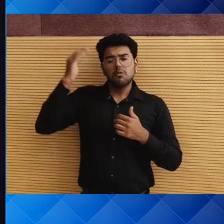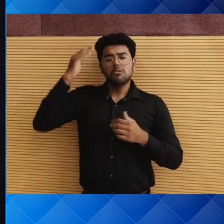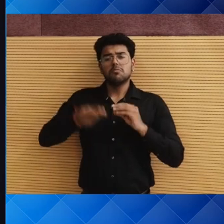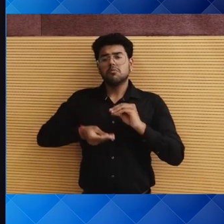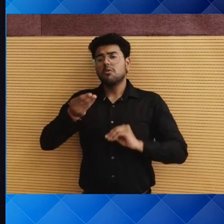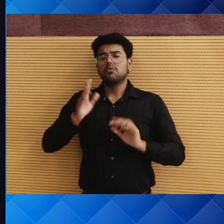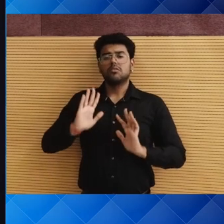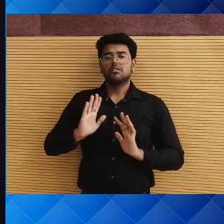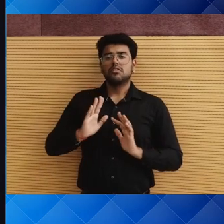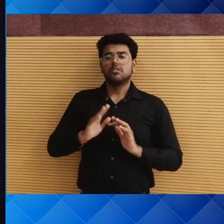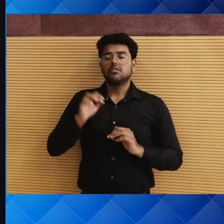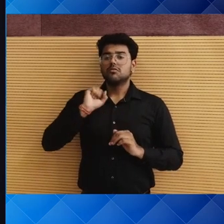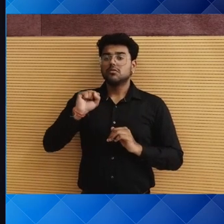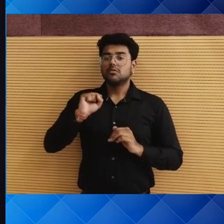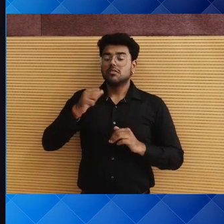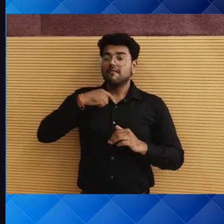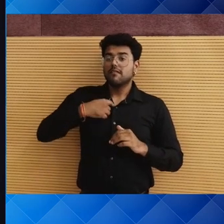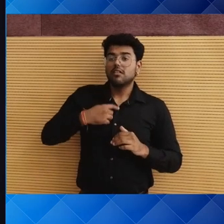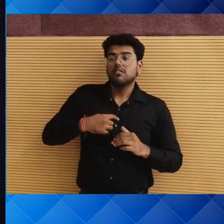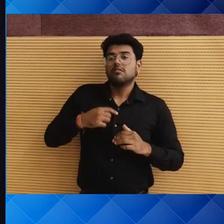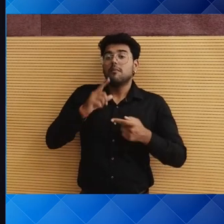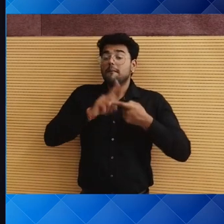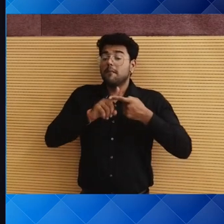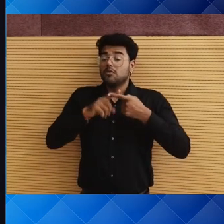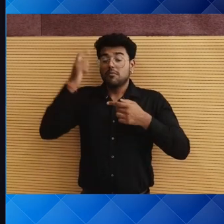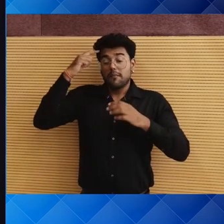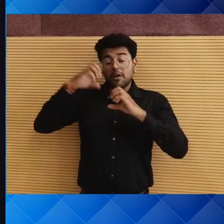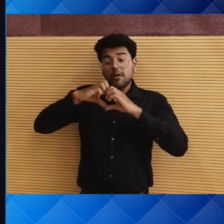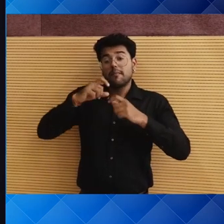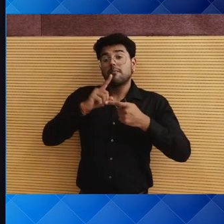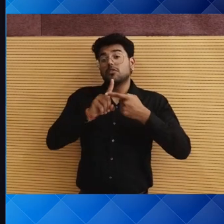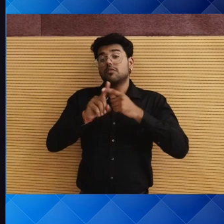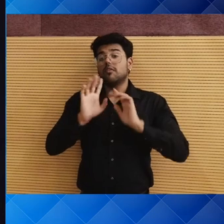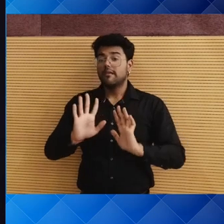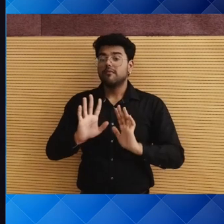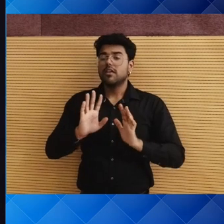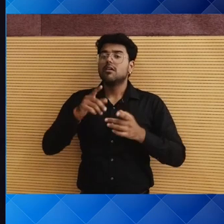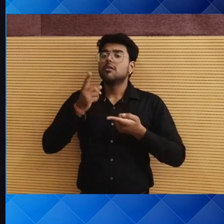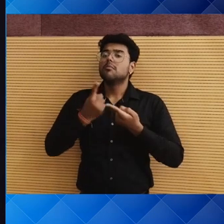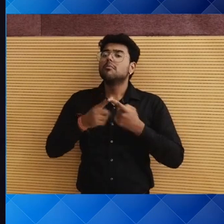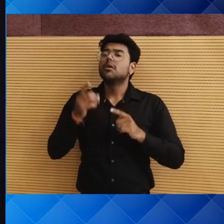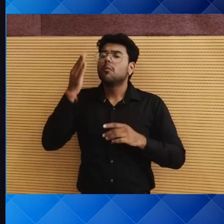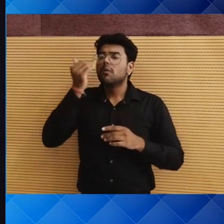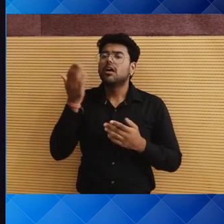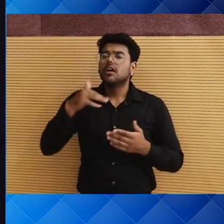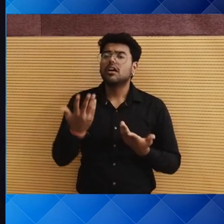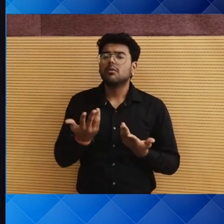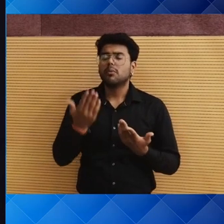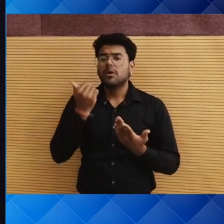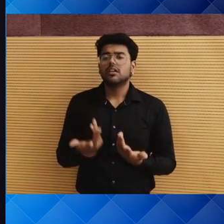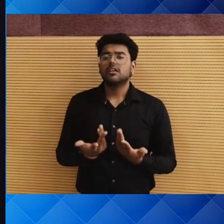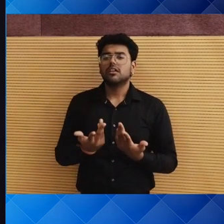बुद्धि, उसकी अंततोगत्वा, उसके मन में पॉजिटिविटी सब आएगा, लेकिन क्यों आएगा? उसकी संपर्क ब्रह्मांड के साथ क्या